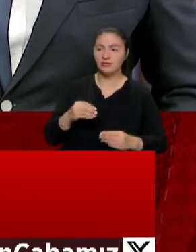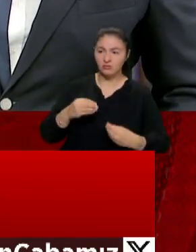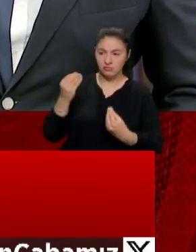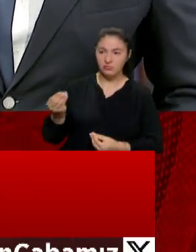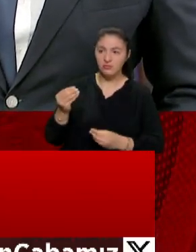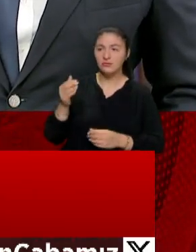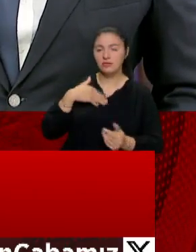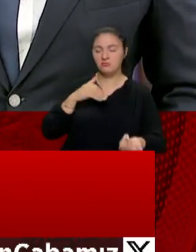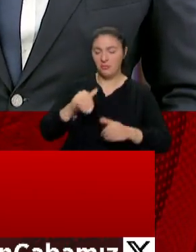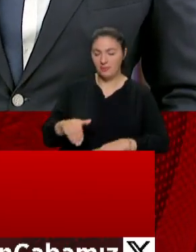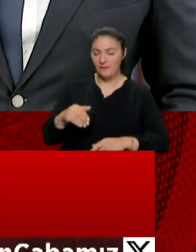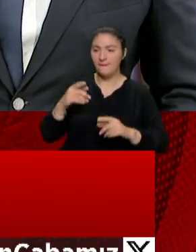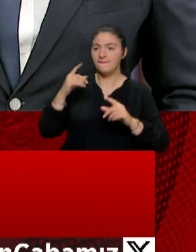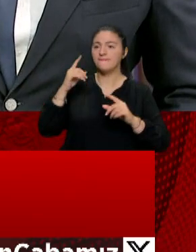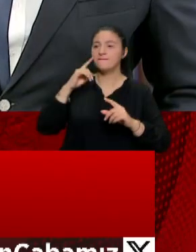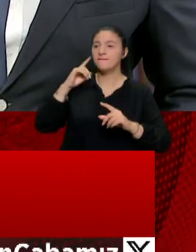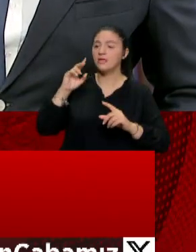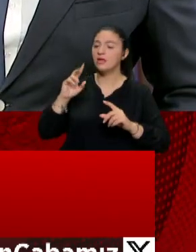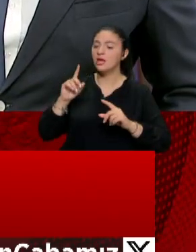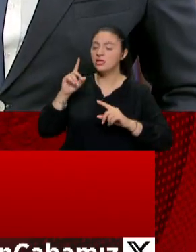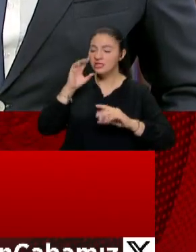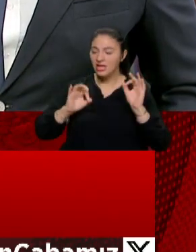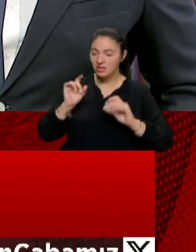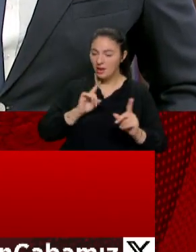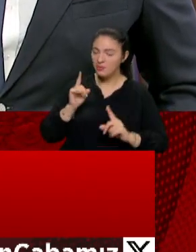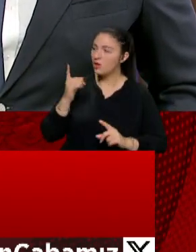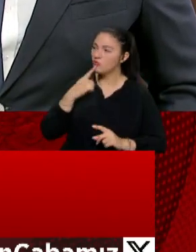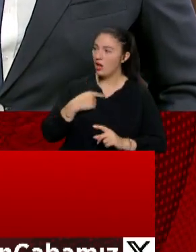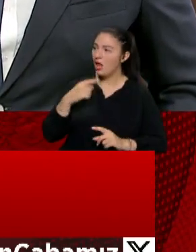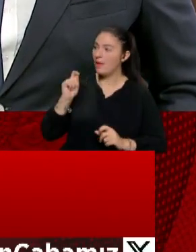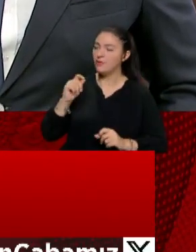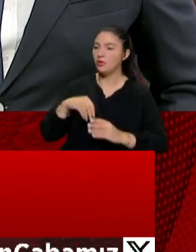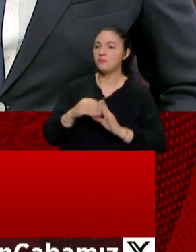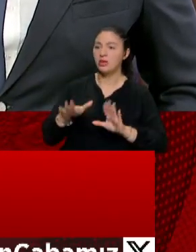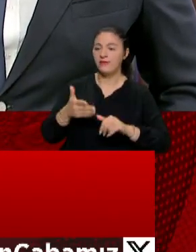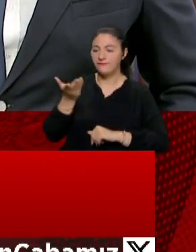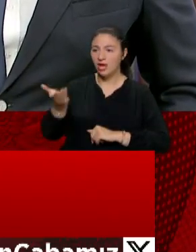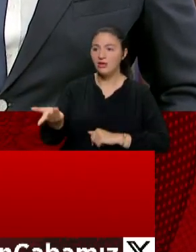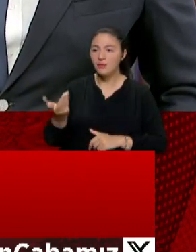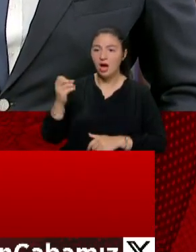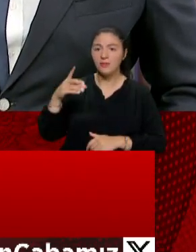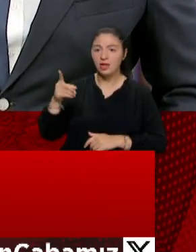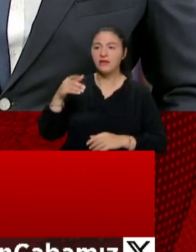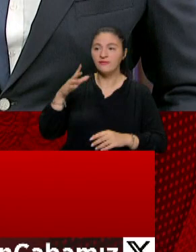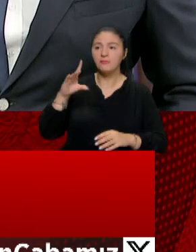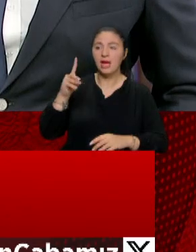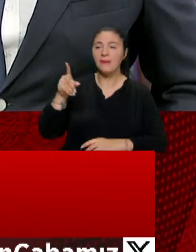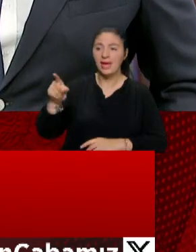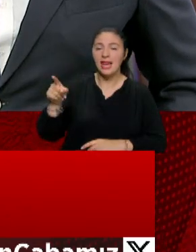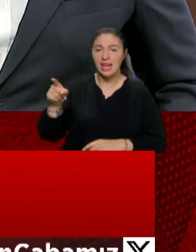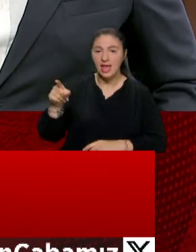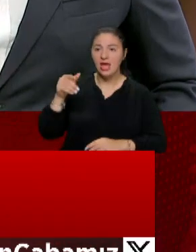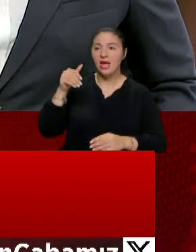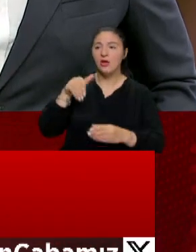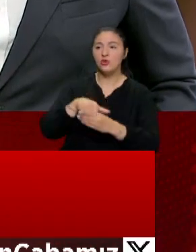getirin geldik Sayıştay'ın söylediğini yapmak üzere meclise götürdük ama maalesef AK Parti ve Milliyetçi Hareket Partili